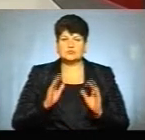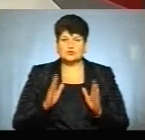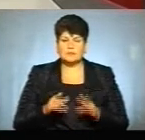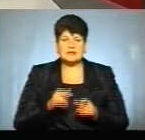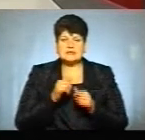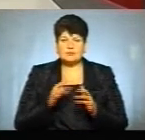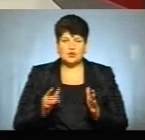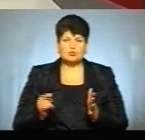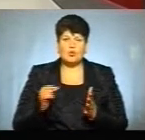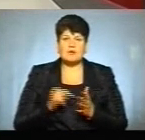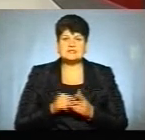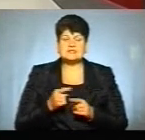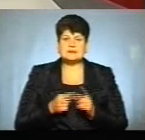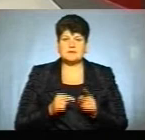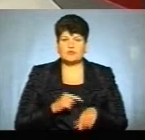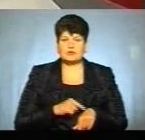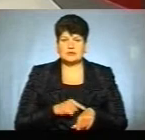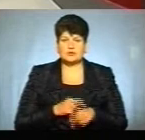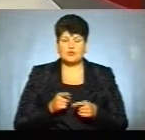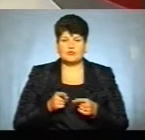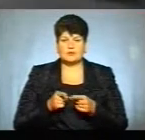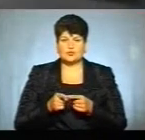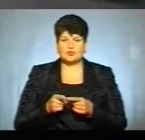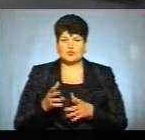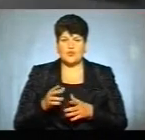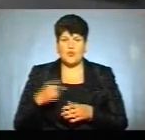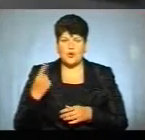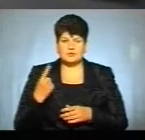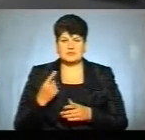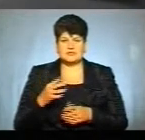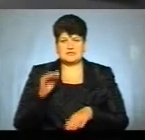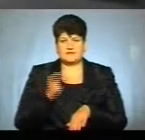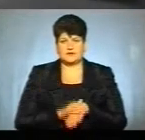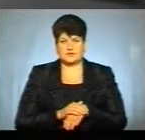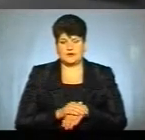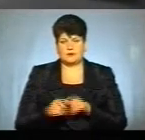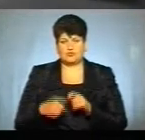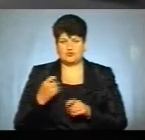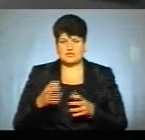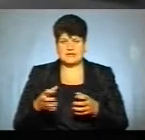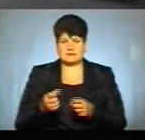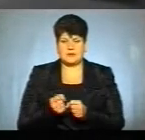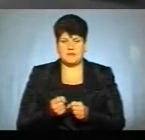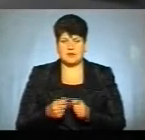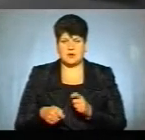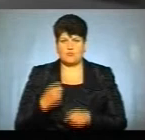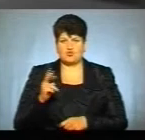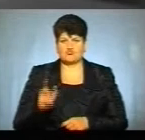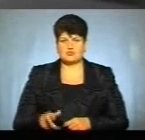зможемо попасти там за півгодини в крайню точку області і зафіксувати це порушення і зловити порушника на місці